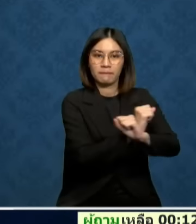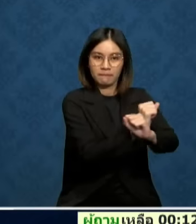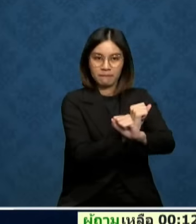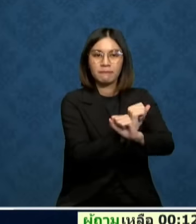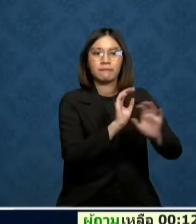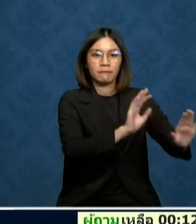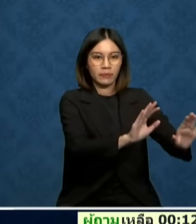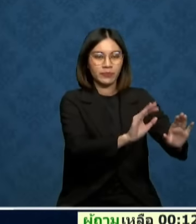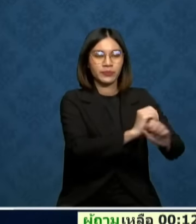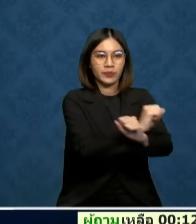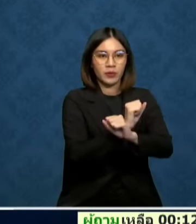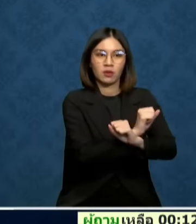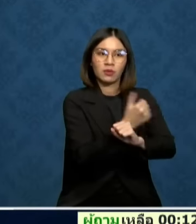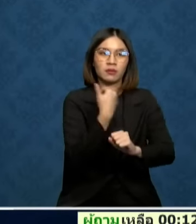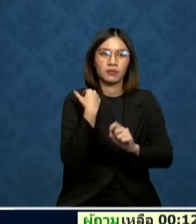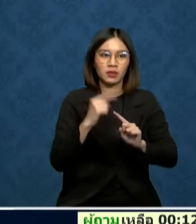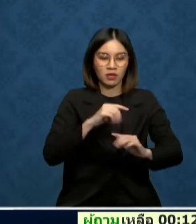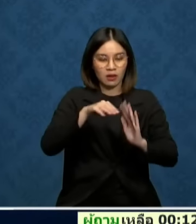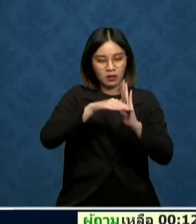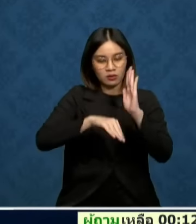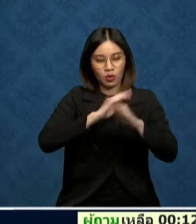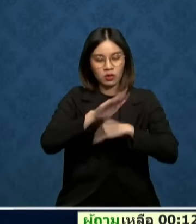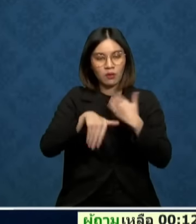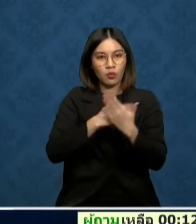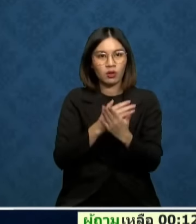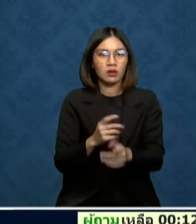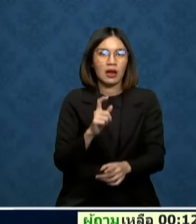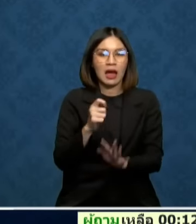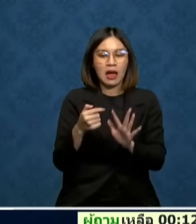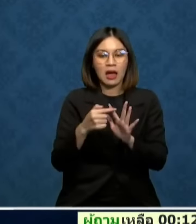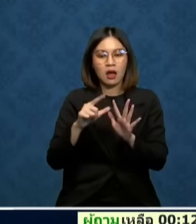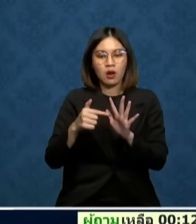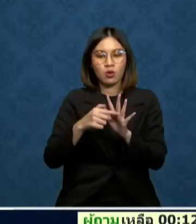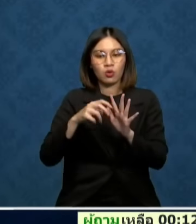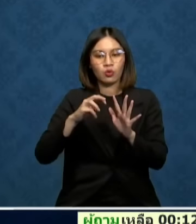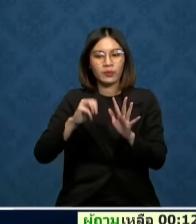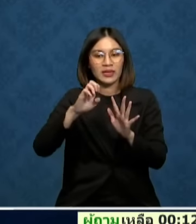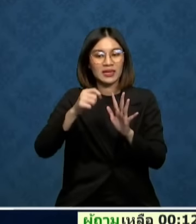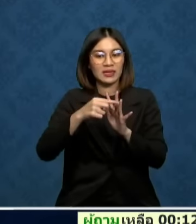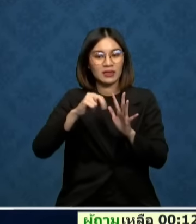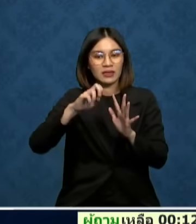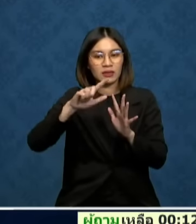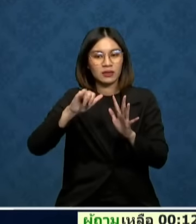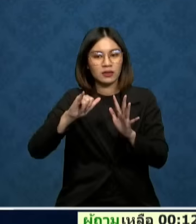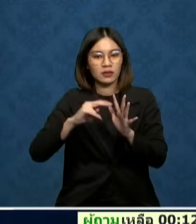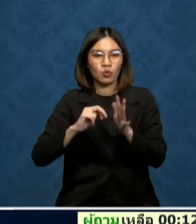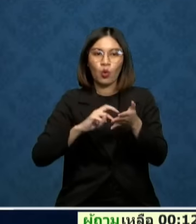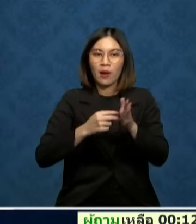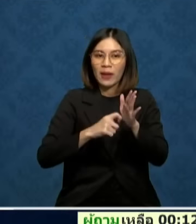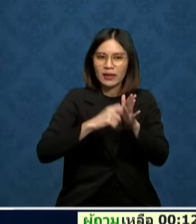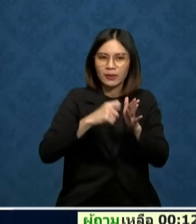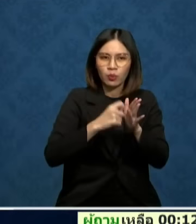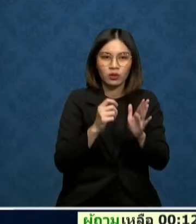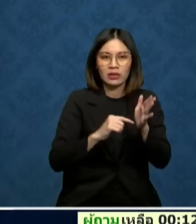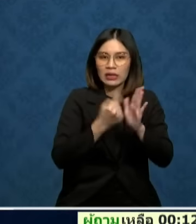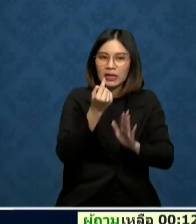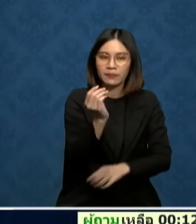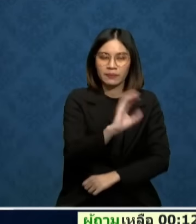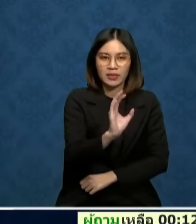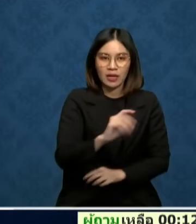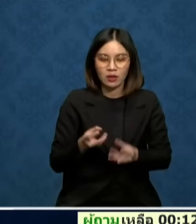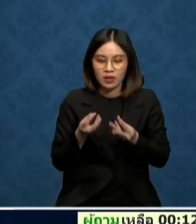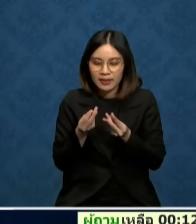ควรนะคะแต่ทั้งหมดเนี่ยนะคะไม่ใช่อลูมิเนียมดอสไม่ใช่ต้นเหตุทั้งหมดขออนุญาตไปดูในราย